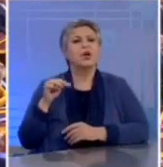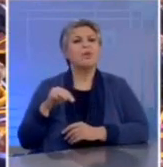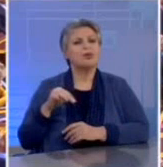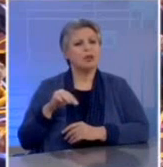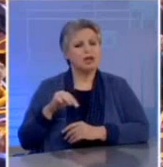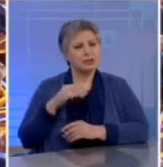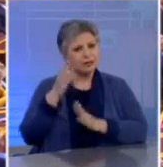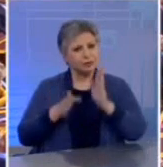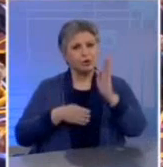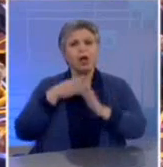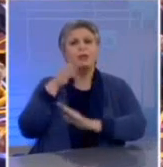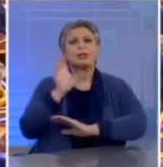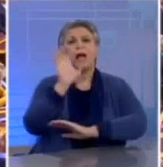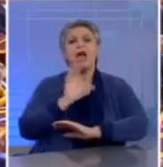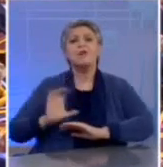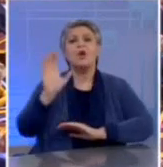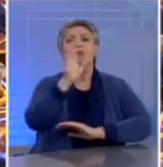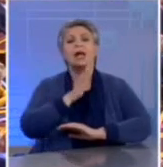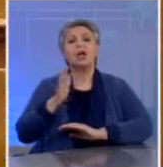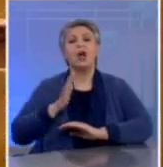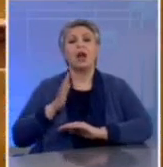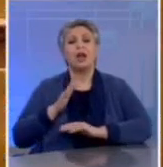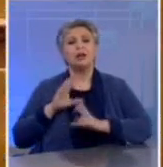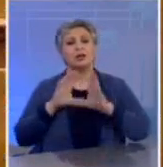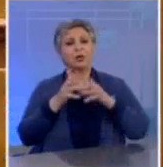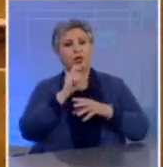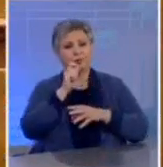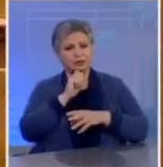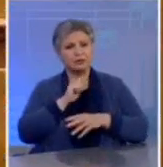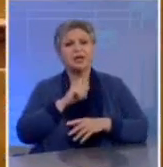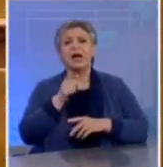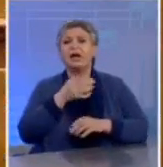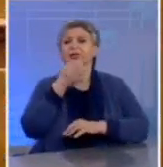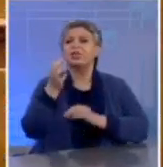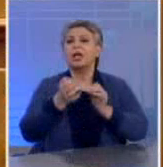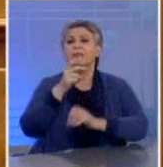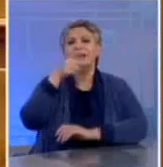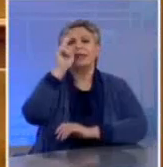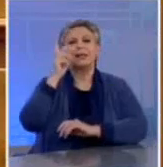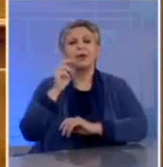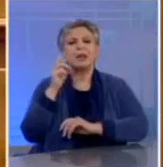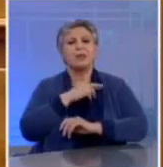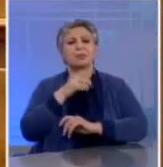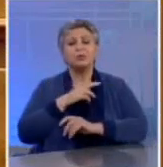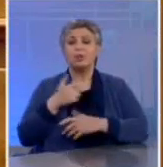Κόμμα και είπε στην κυρία Μέρκελ ότι ο Καμπένος είναι λαϊκιστής και θέλει να ανατρέψει την